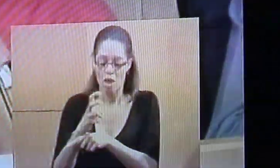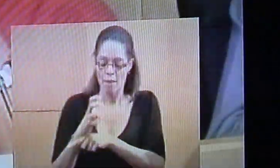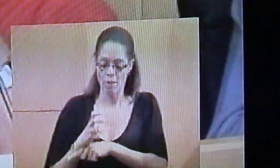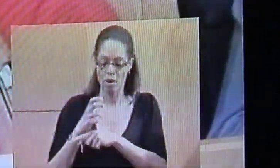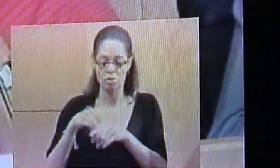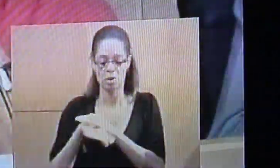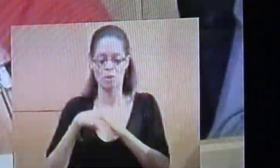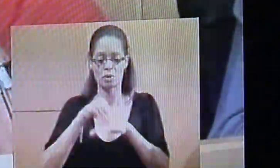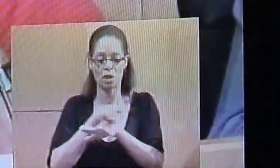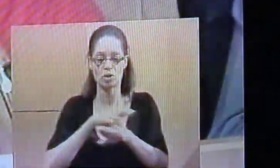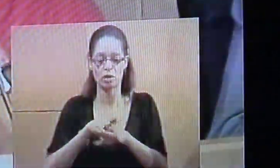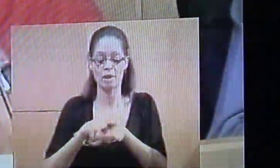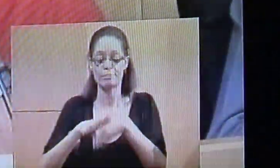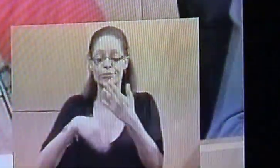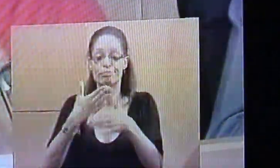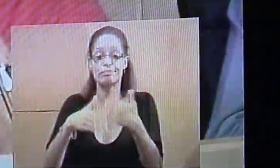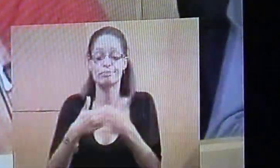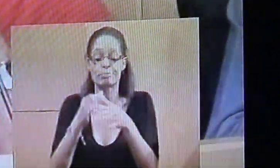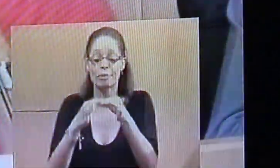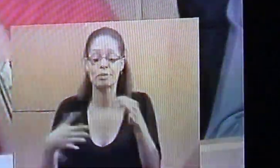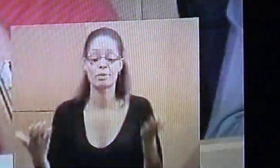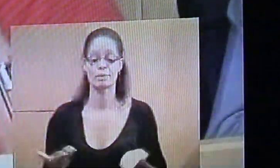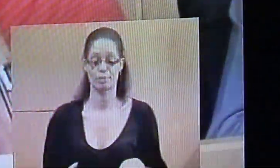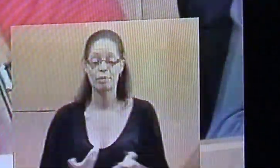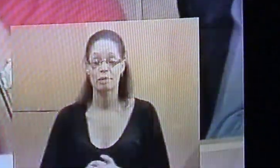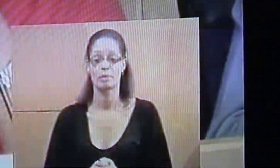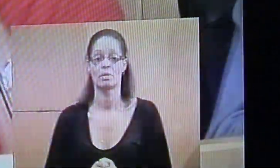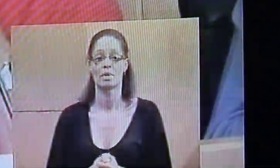région. Résultat de cela,